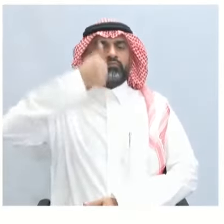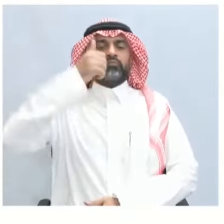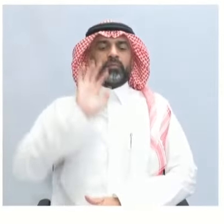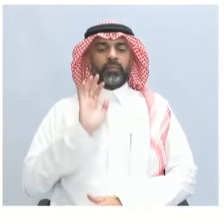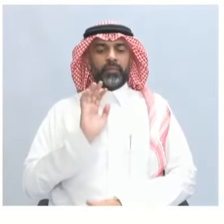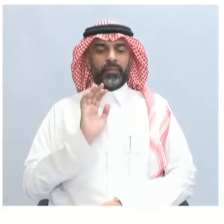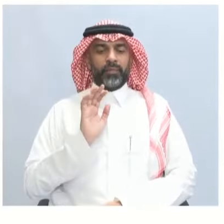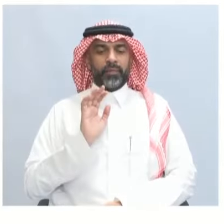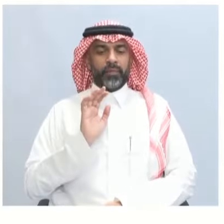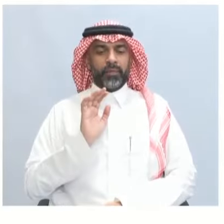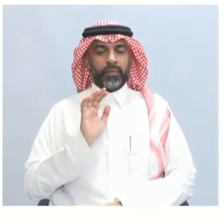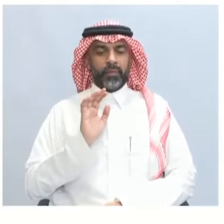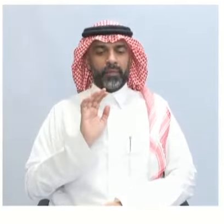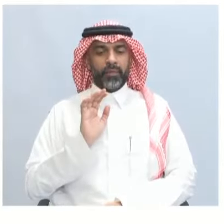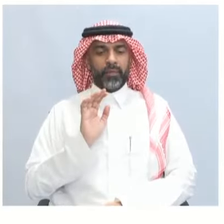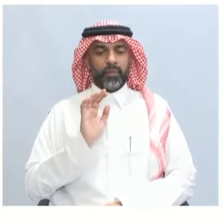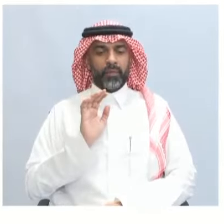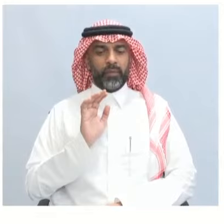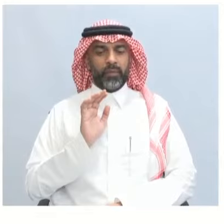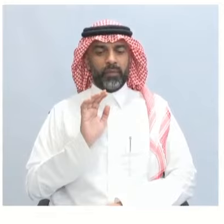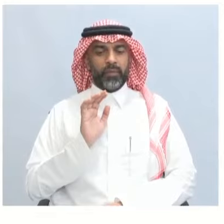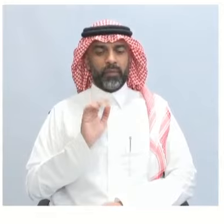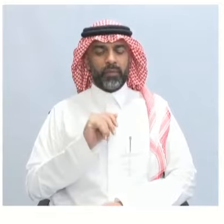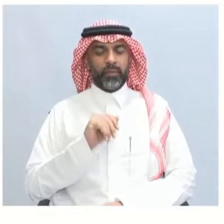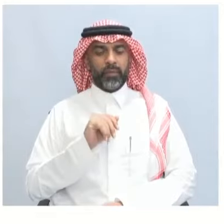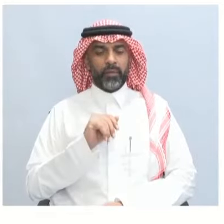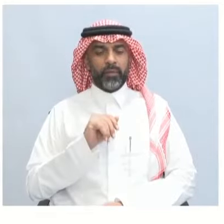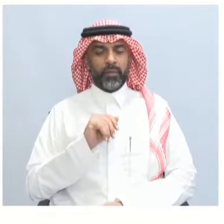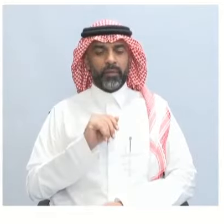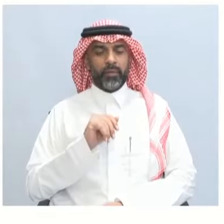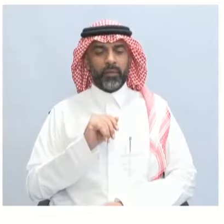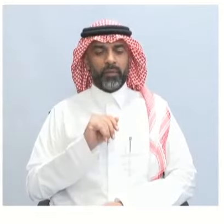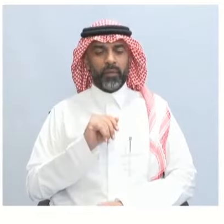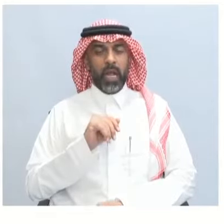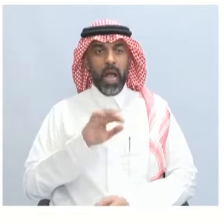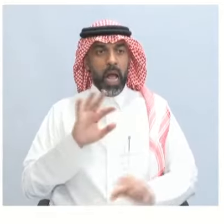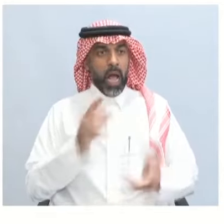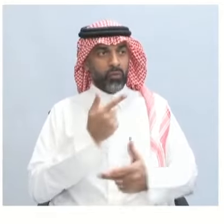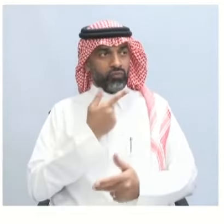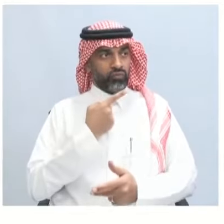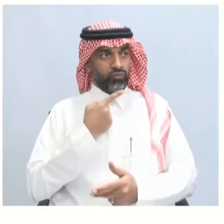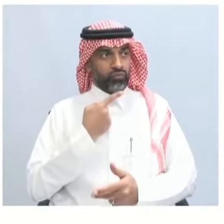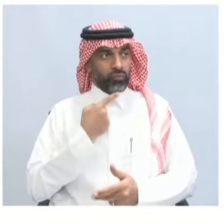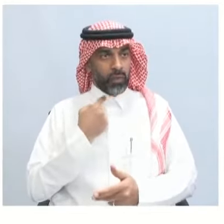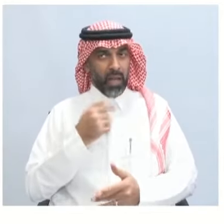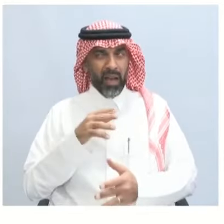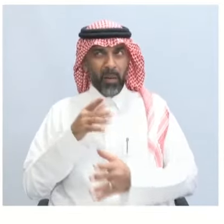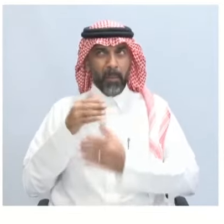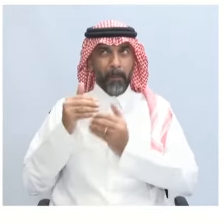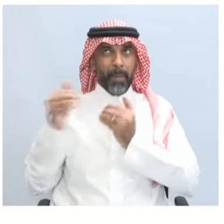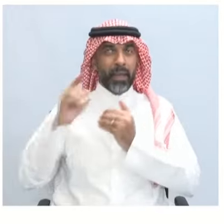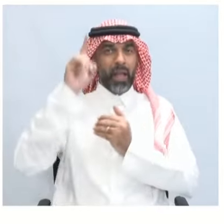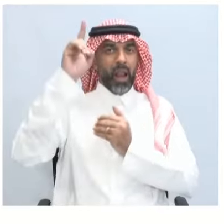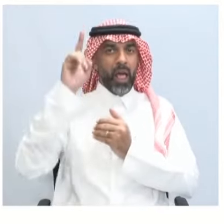وهذا وهذا اثر وخبر يدل على على اثر تطبيق التوحيد في في مجتمع